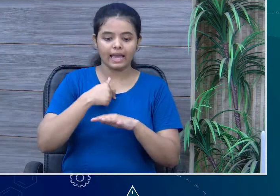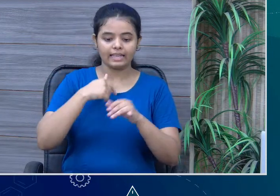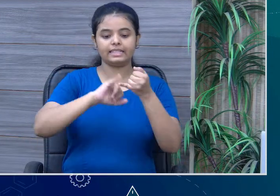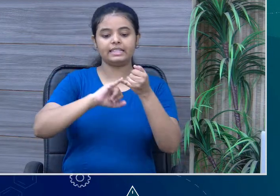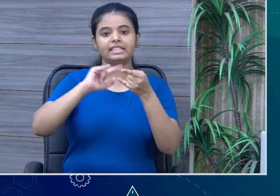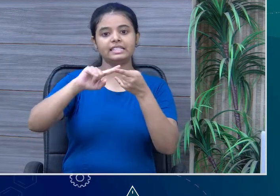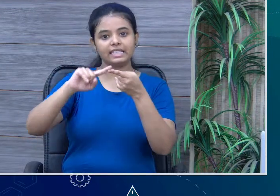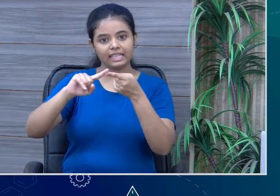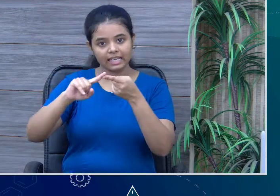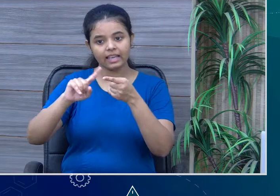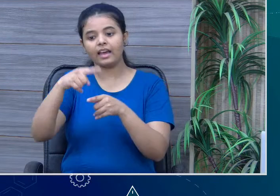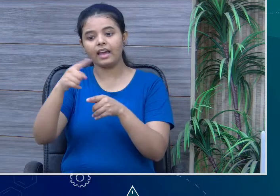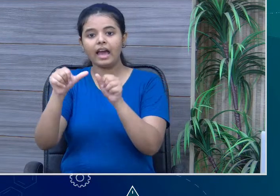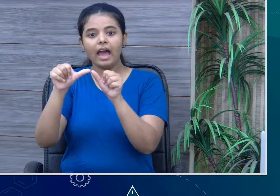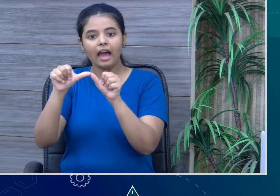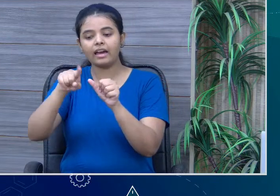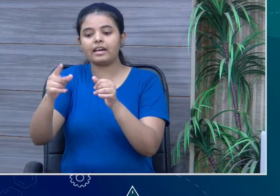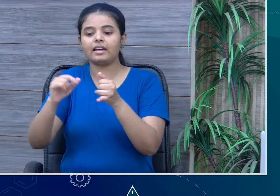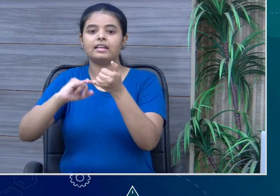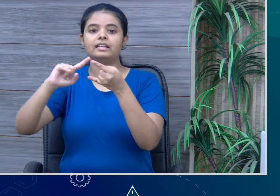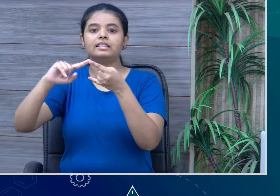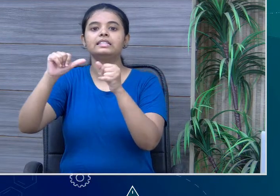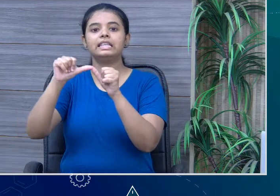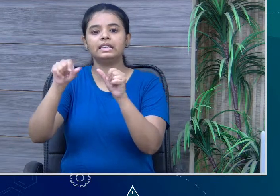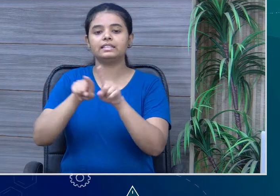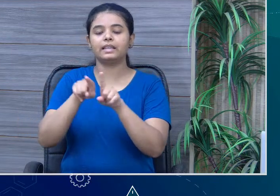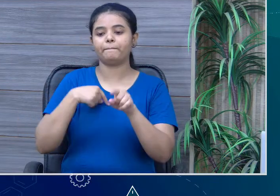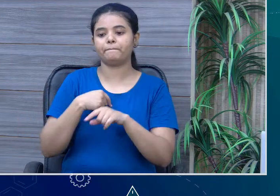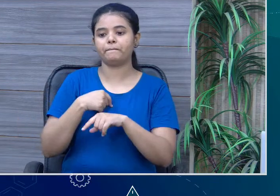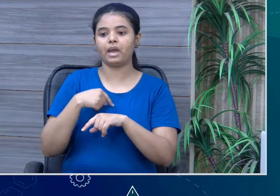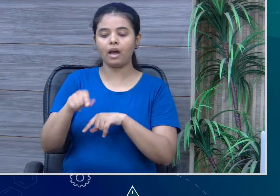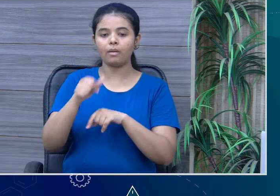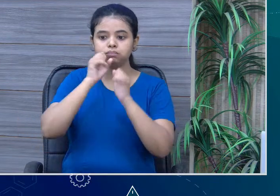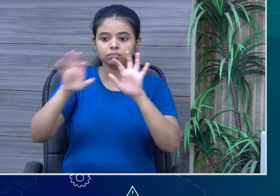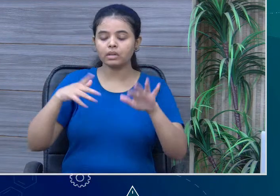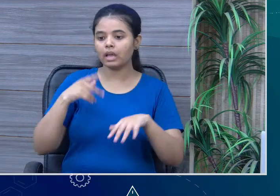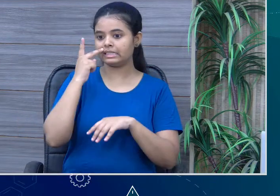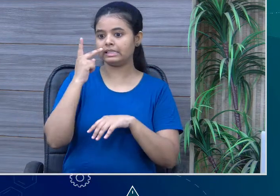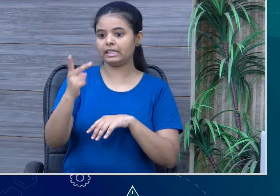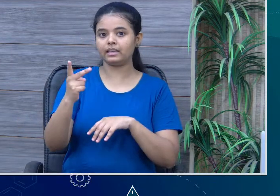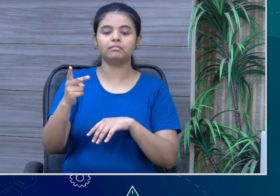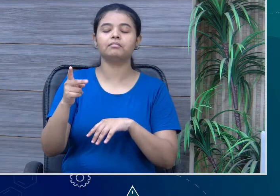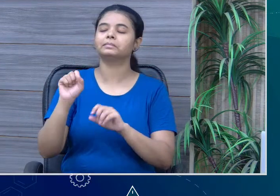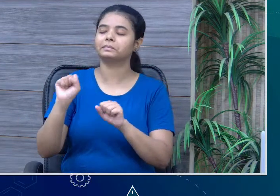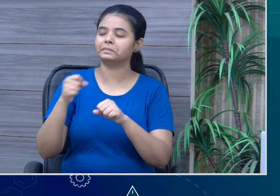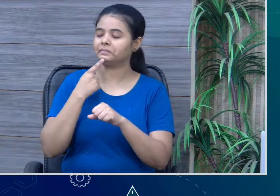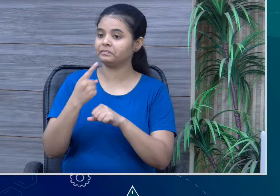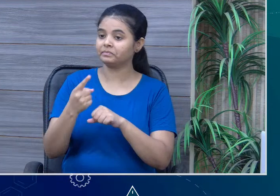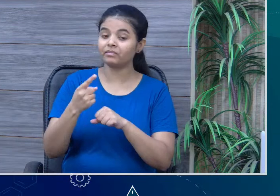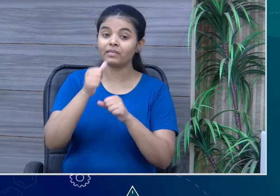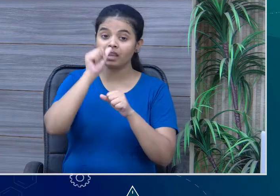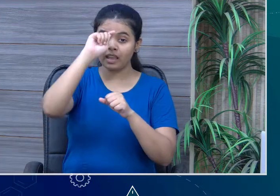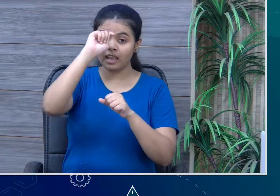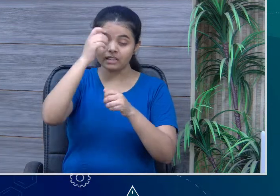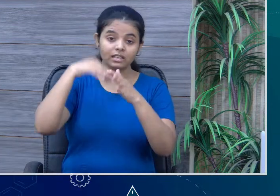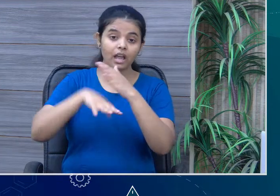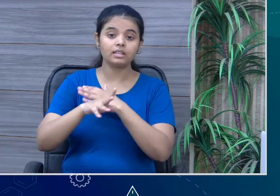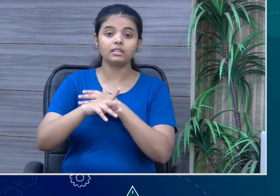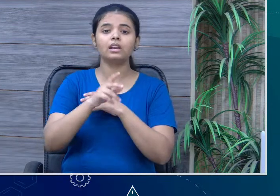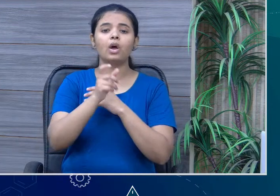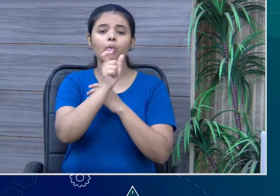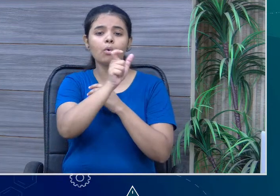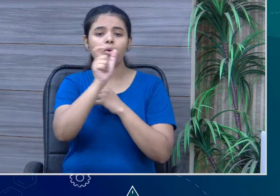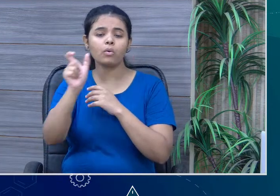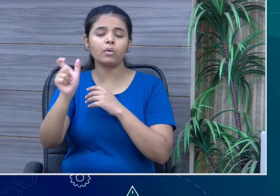we can say. Okay. तो हम इंग्लिश में बहुत सारे वर्ड्स ऐसे भी लर्न करते हैं जिनकी प्रोनाउंसिएशन सेम होती है पर